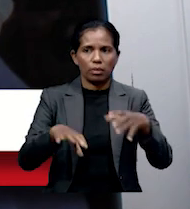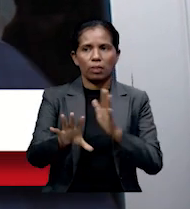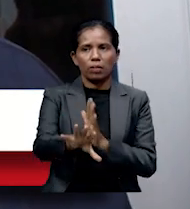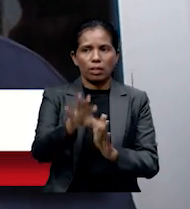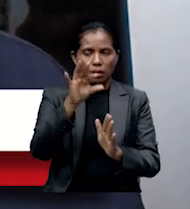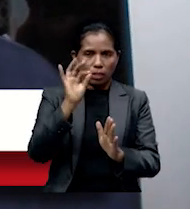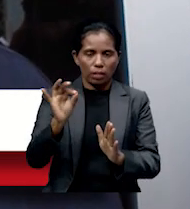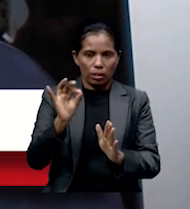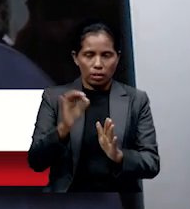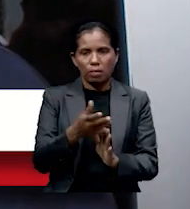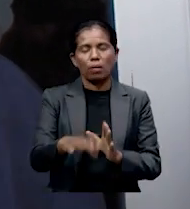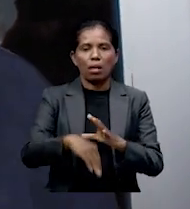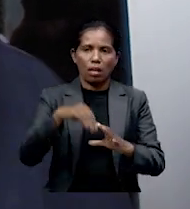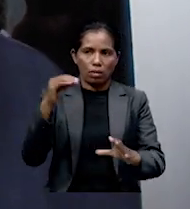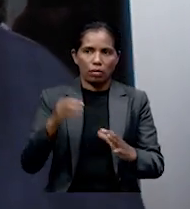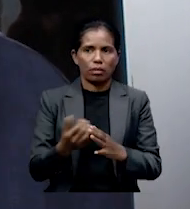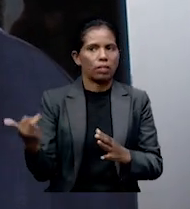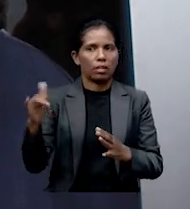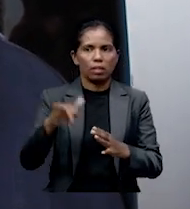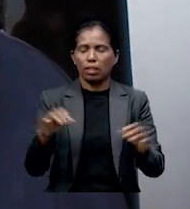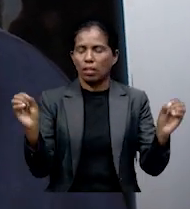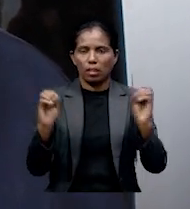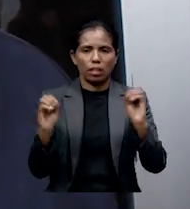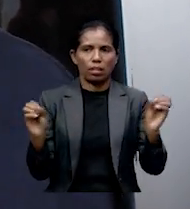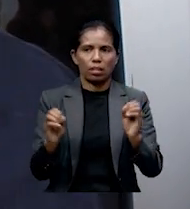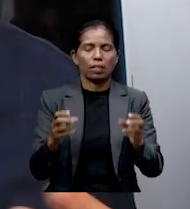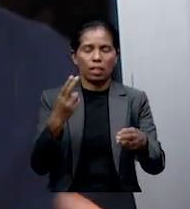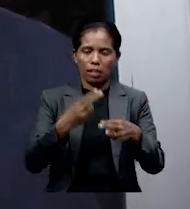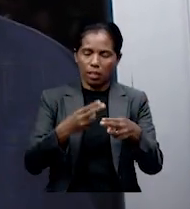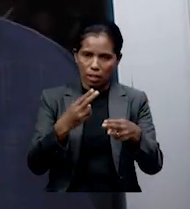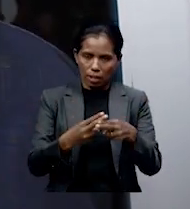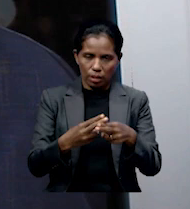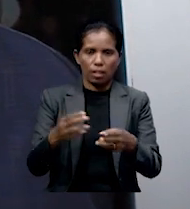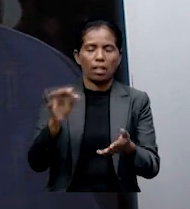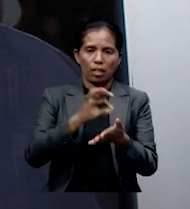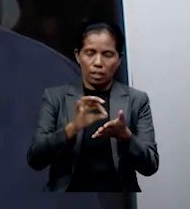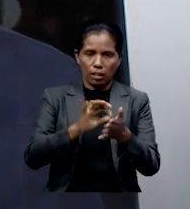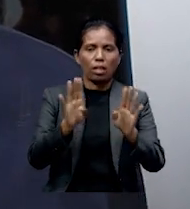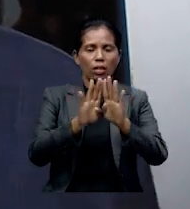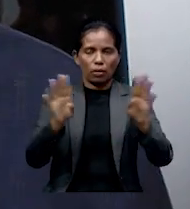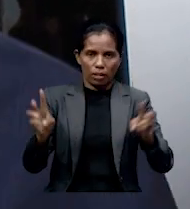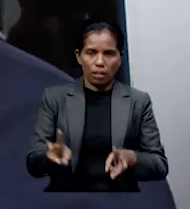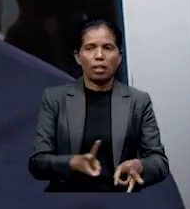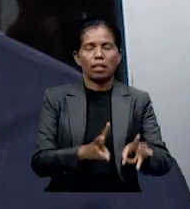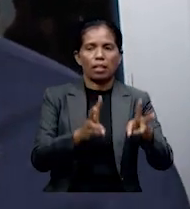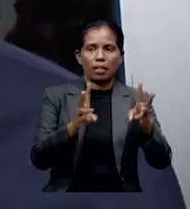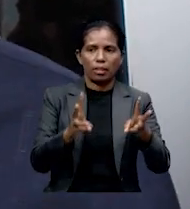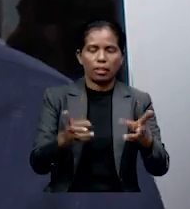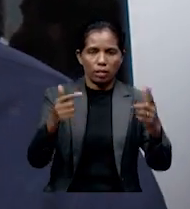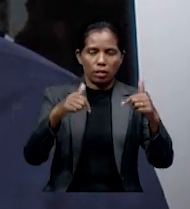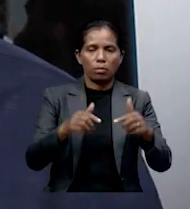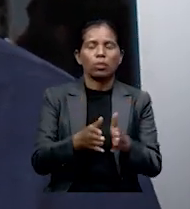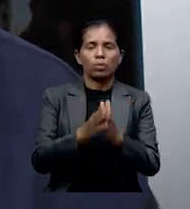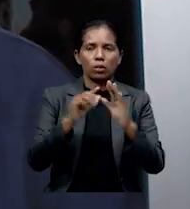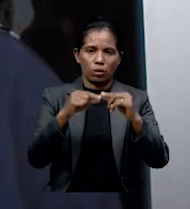o sai sira la to eleito sira na tao a mi lo que dala via sira mai hus pa pote